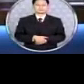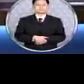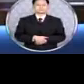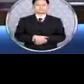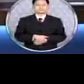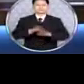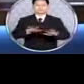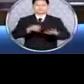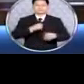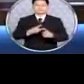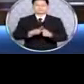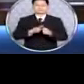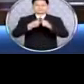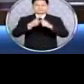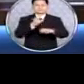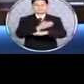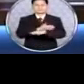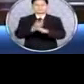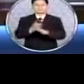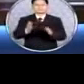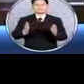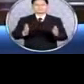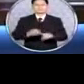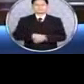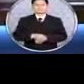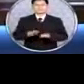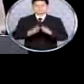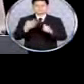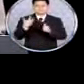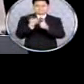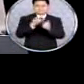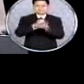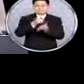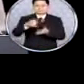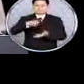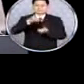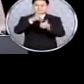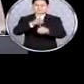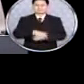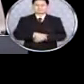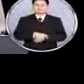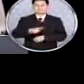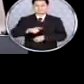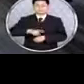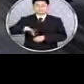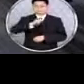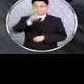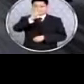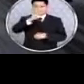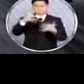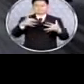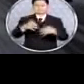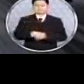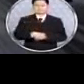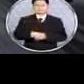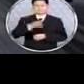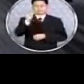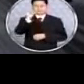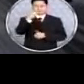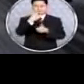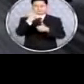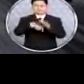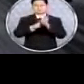好，现在开始进入辩论的第二阶段，我们现在开始由媒体提问，这个阶段总共有十个问题，请五位媒